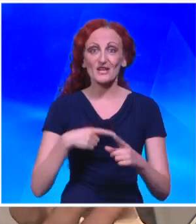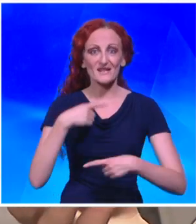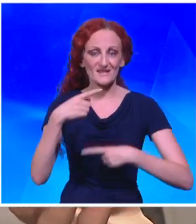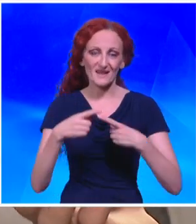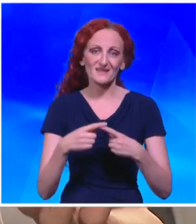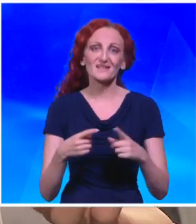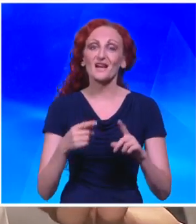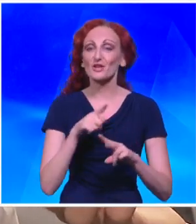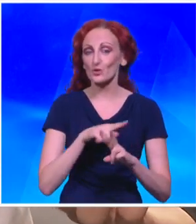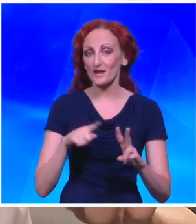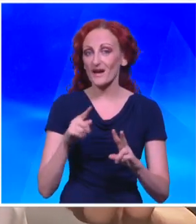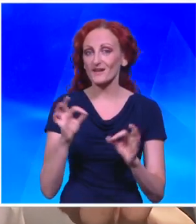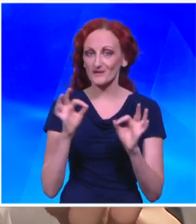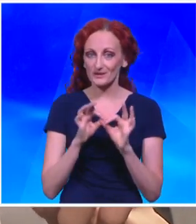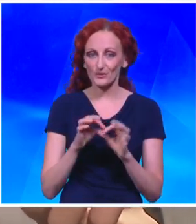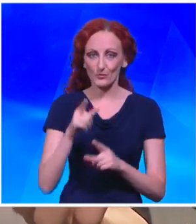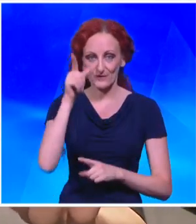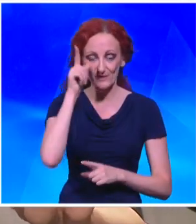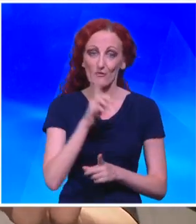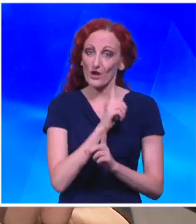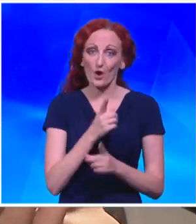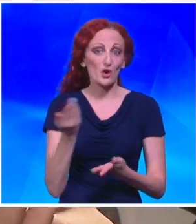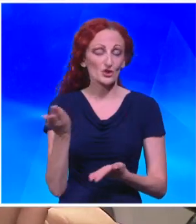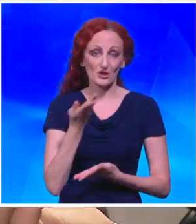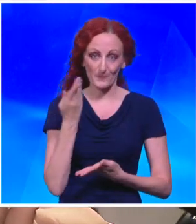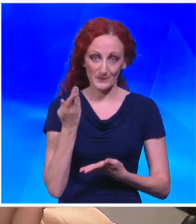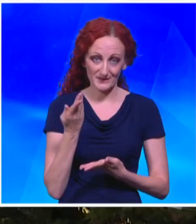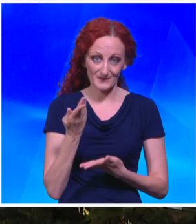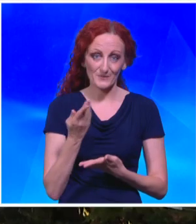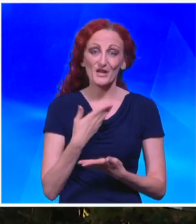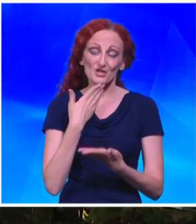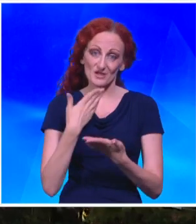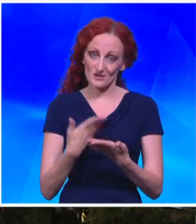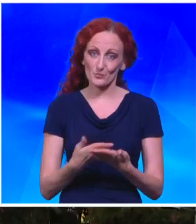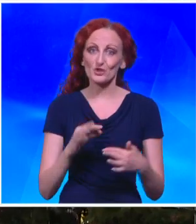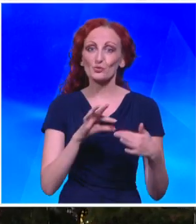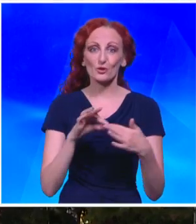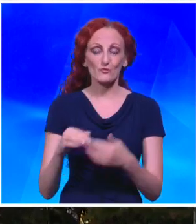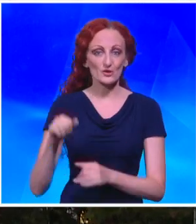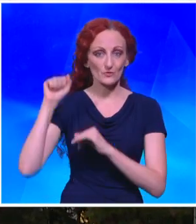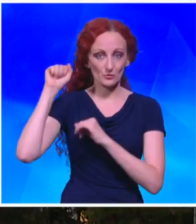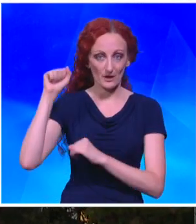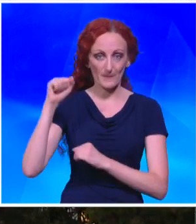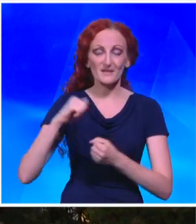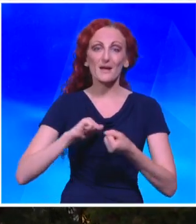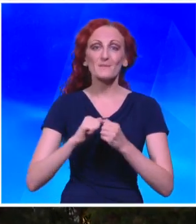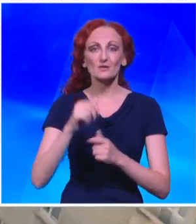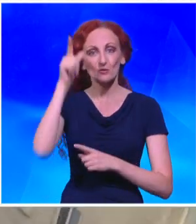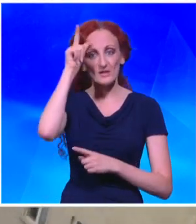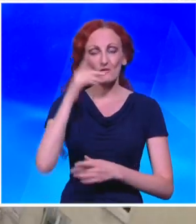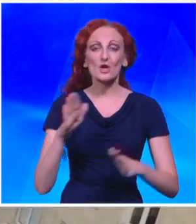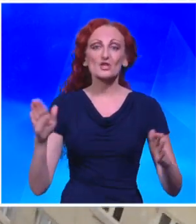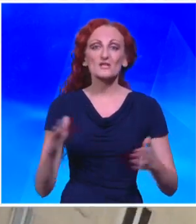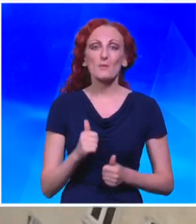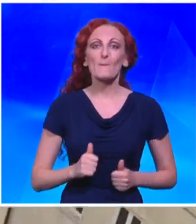решение на изпълнителната комисия, което ще ви бъде съобщено от ръководството на партията. Битката за София обаче започна. Партньорите в Народното събрание